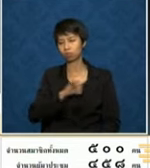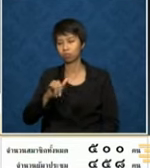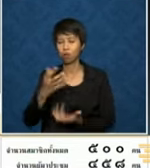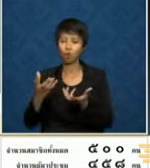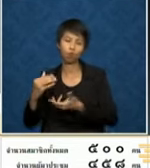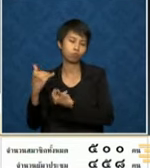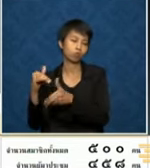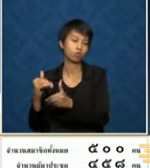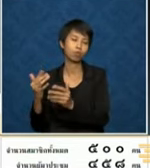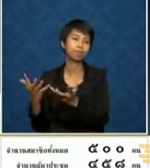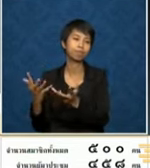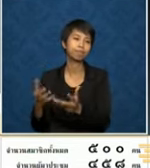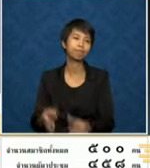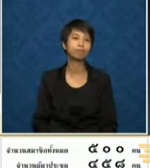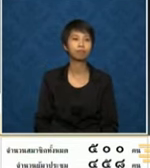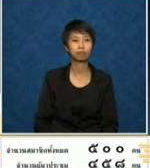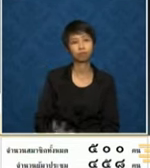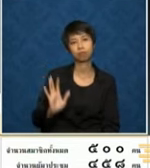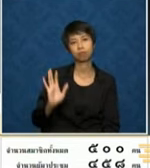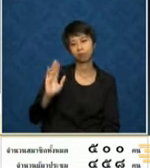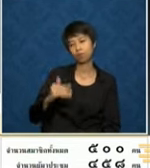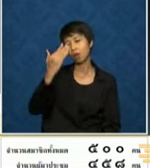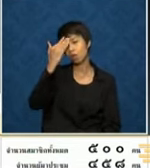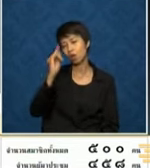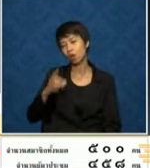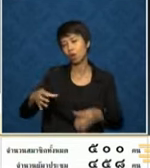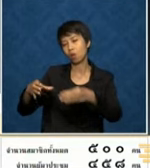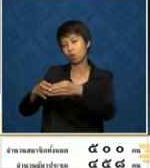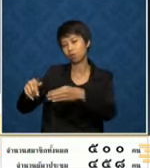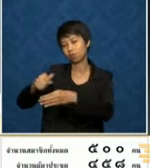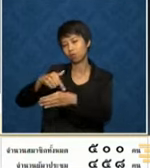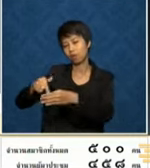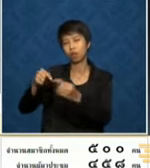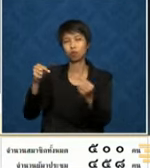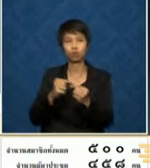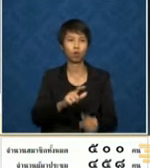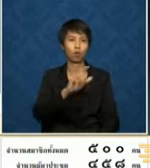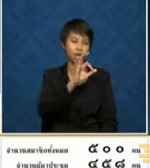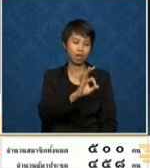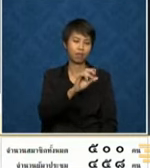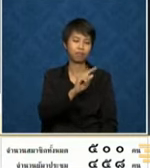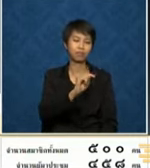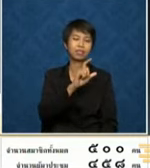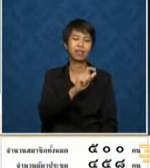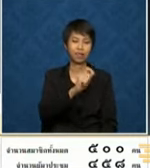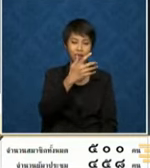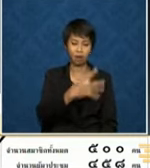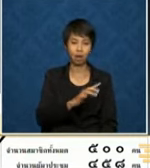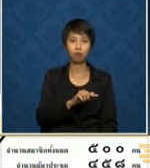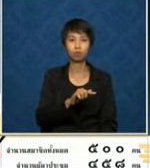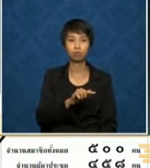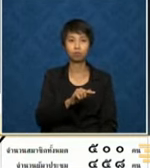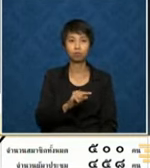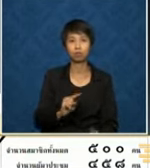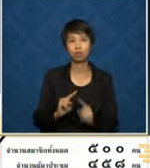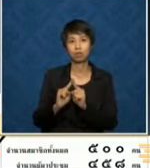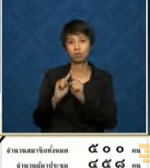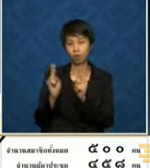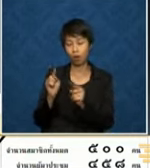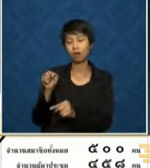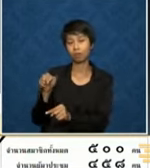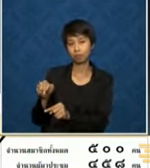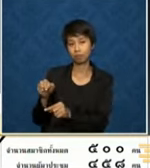เหตุผลก็คือบอกว่าอ๋อประเทศในอาเซบเนี่ยส่วนใหญ่ก็มี FTA กันอยู่แล้วแต่ว่าข้อจุดเด่นจุดแ